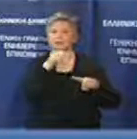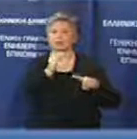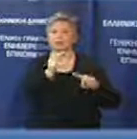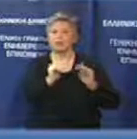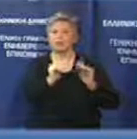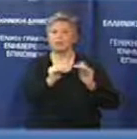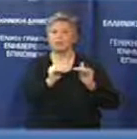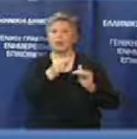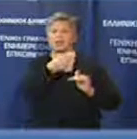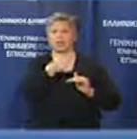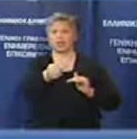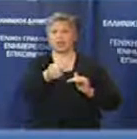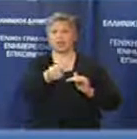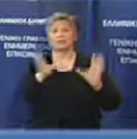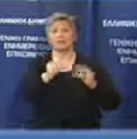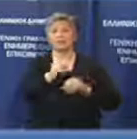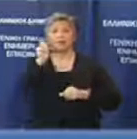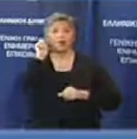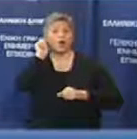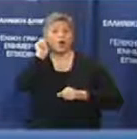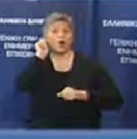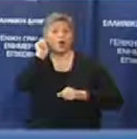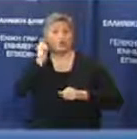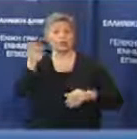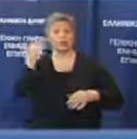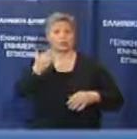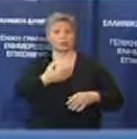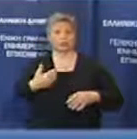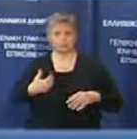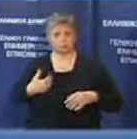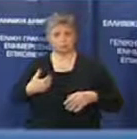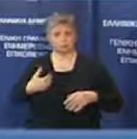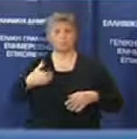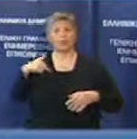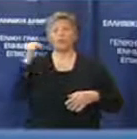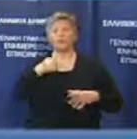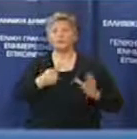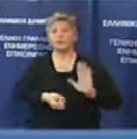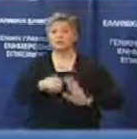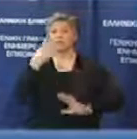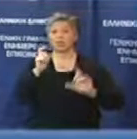Από εκεί και μετά, η Νέα Δημοκρατία δεν είναι κυβερνητικός εταίρος, είναι ένα κόμμα της αντιπολίτευσης,